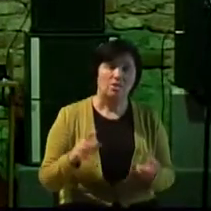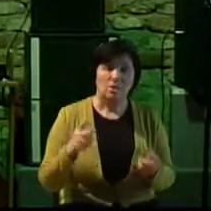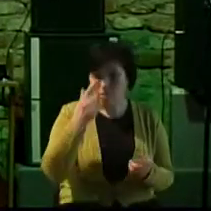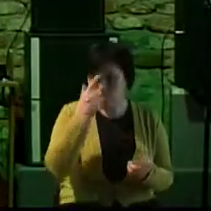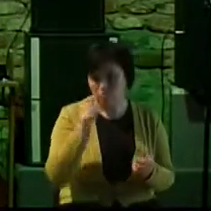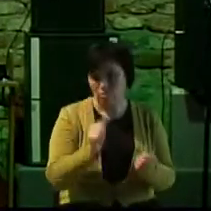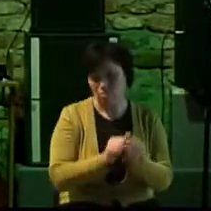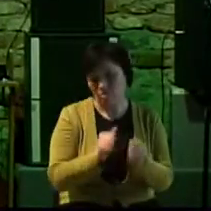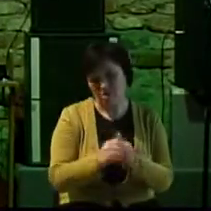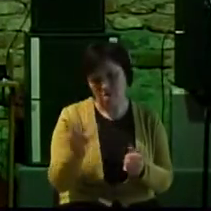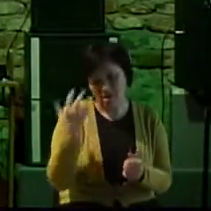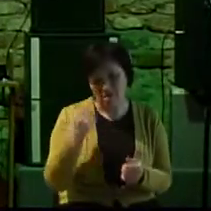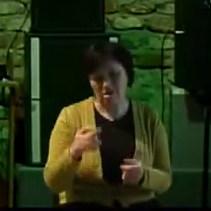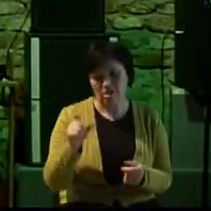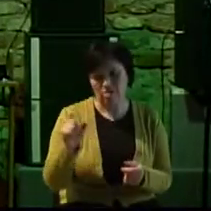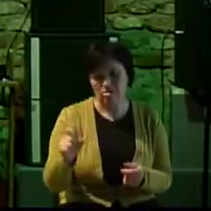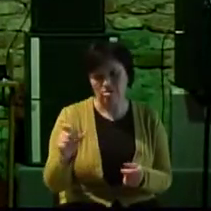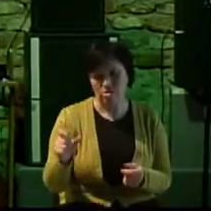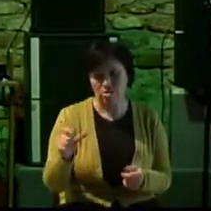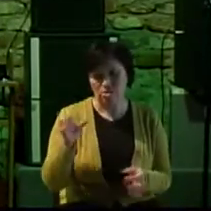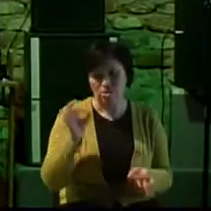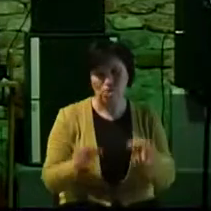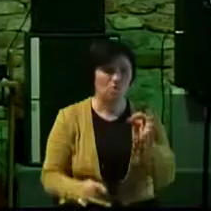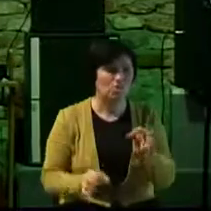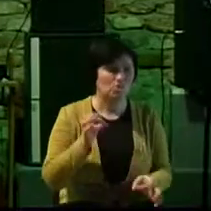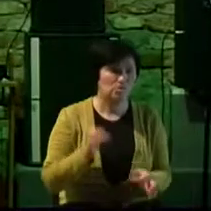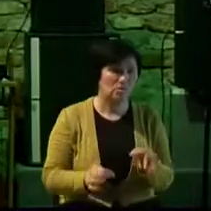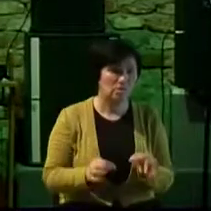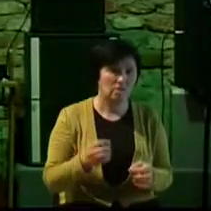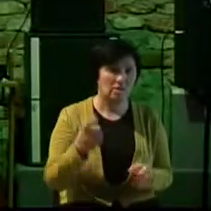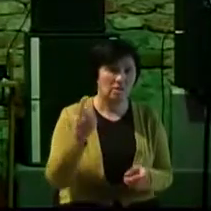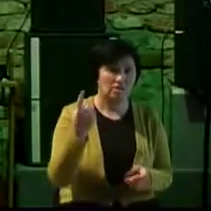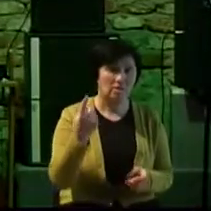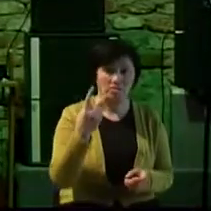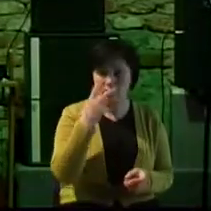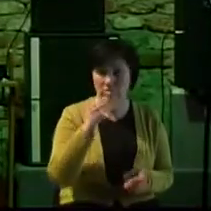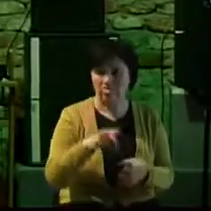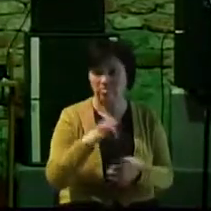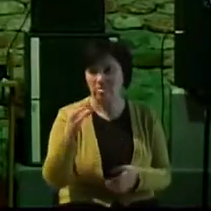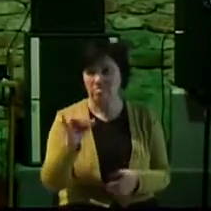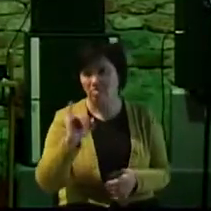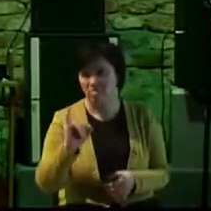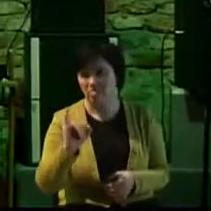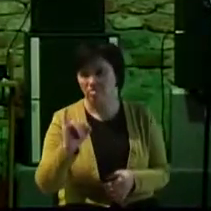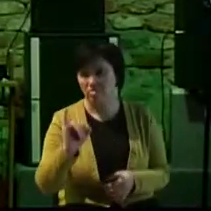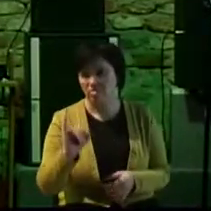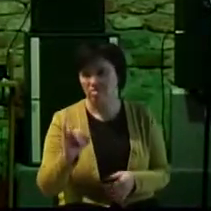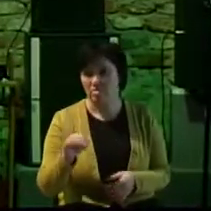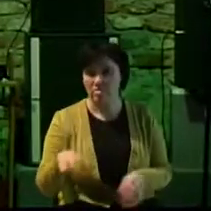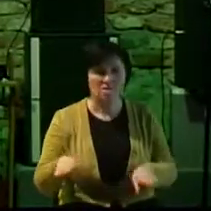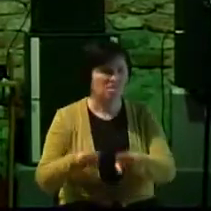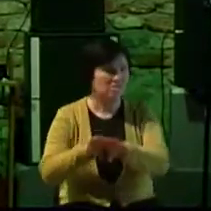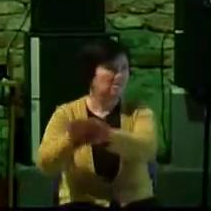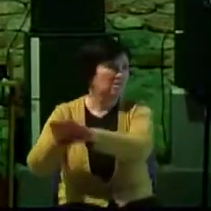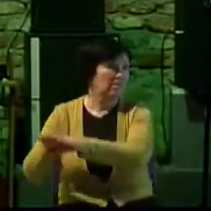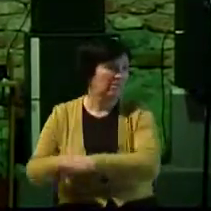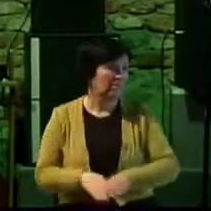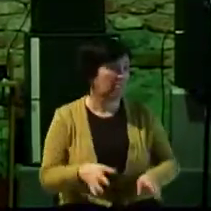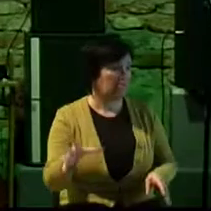начинают судить о всех, имея в виду какого-то одного человека или видя жизнь одного человека. Это в